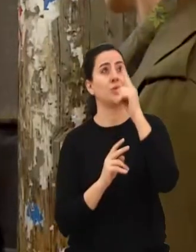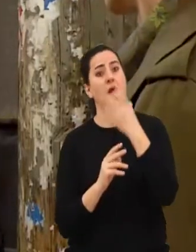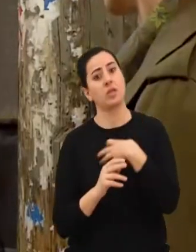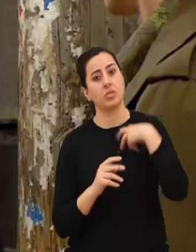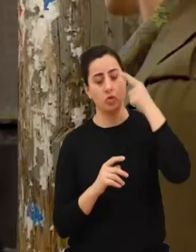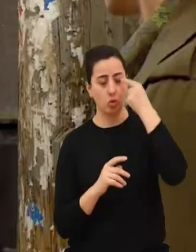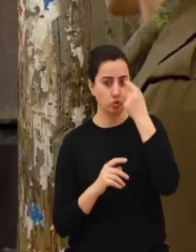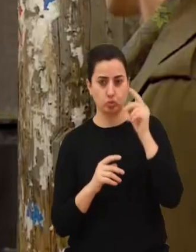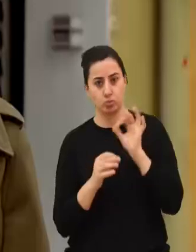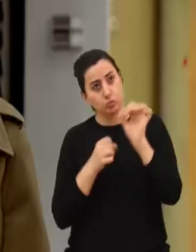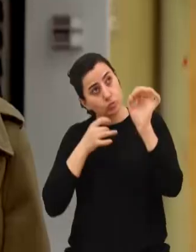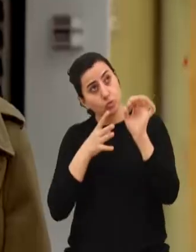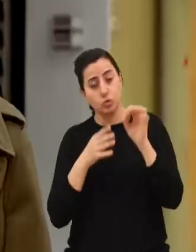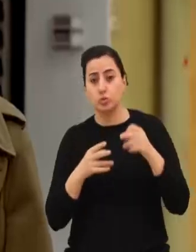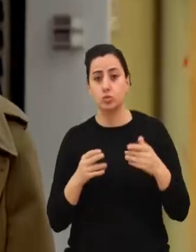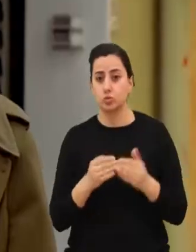balkondaki annemin gözünü buldu o taş, değil mi?